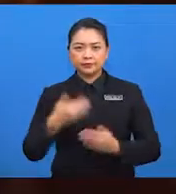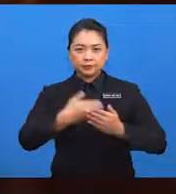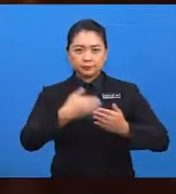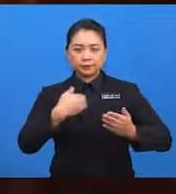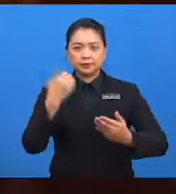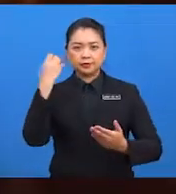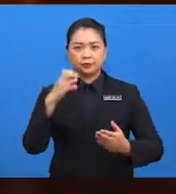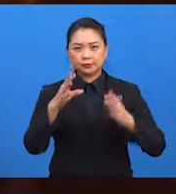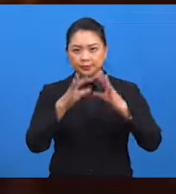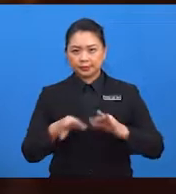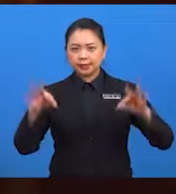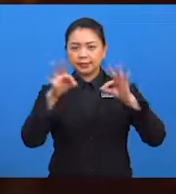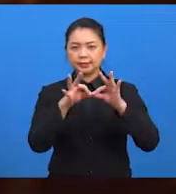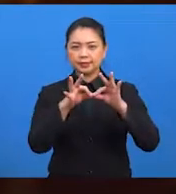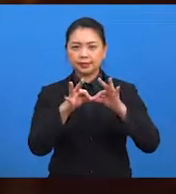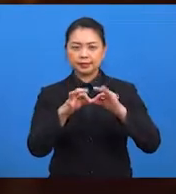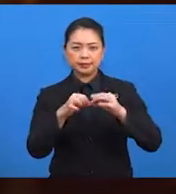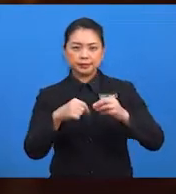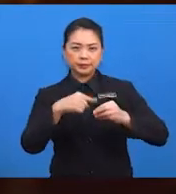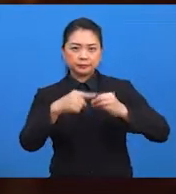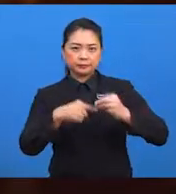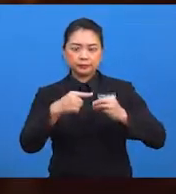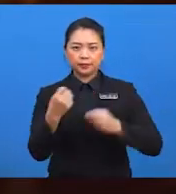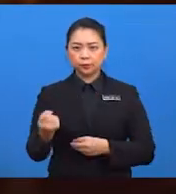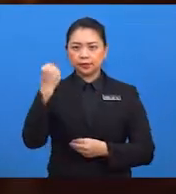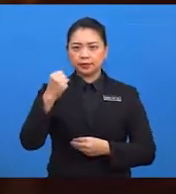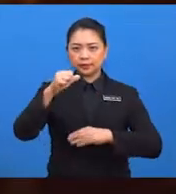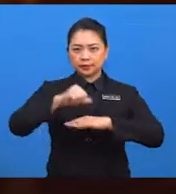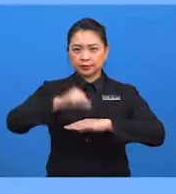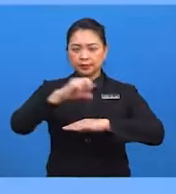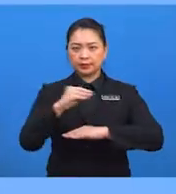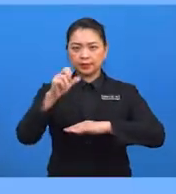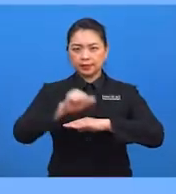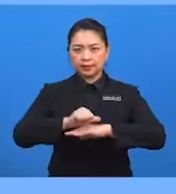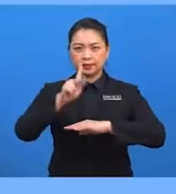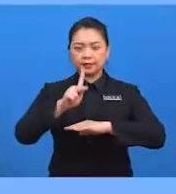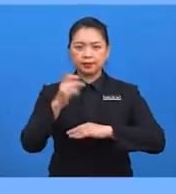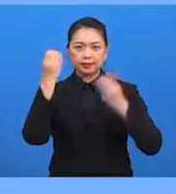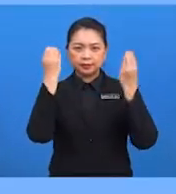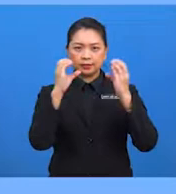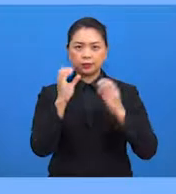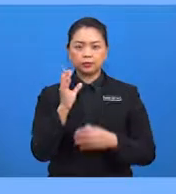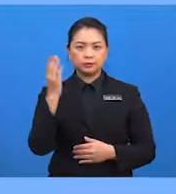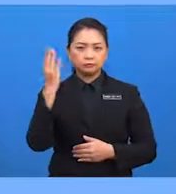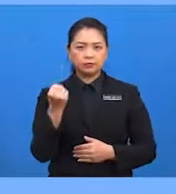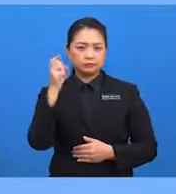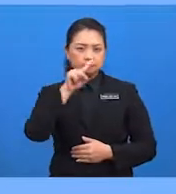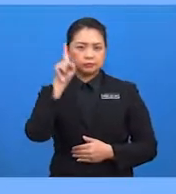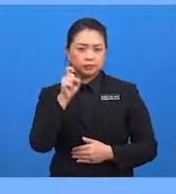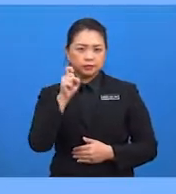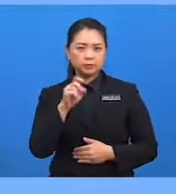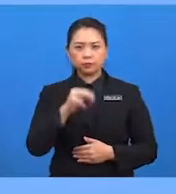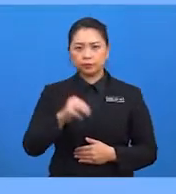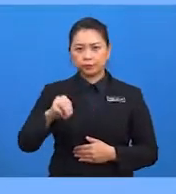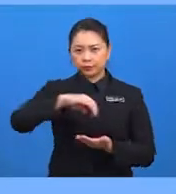Sebelum cikgu ceritakan tentang kekuatan asid dan alkali, cikgu nak tanya dulu